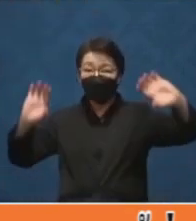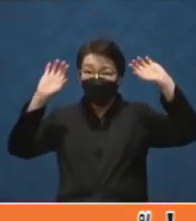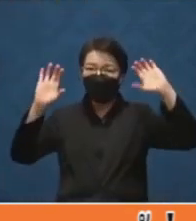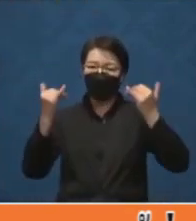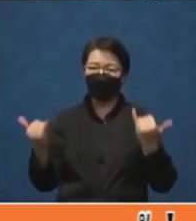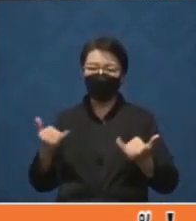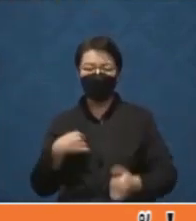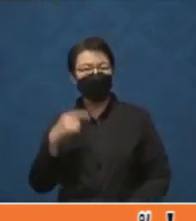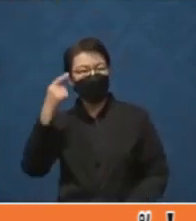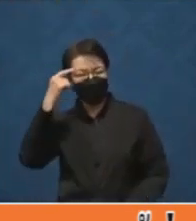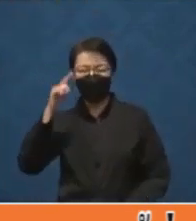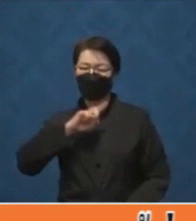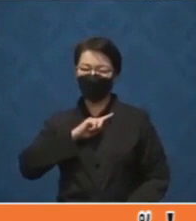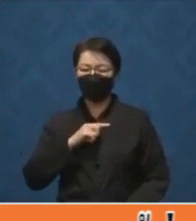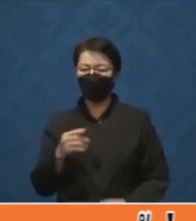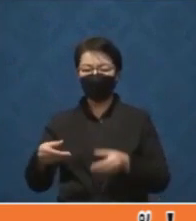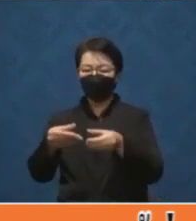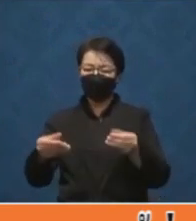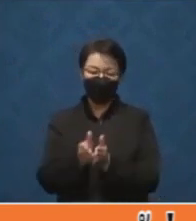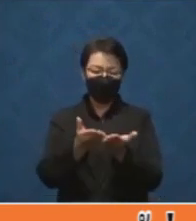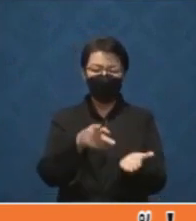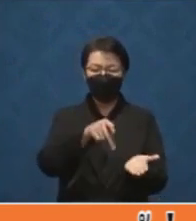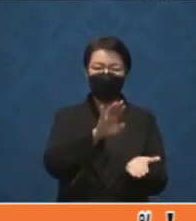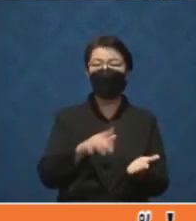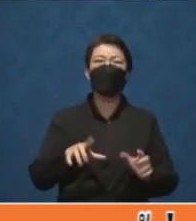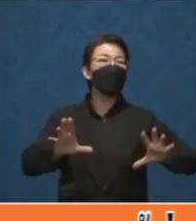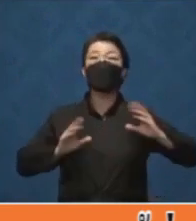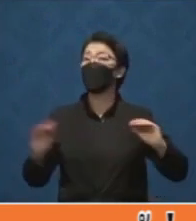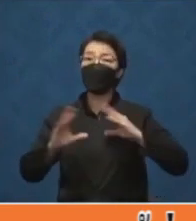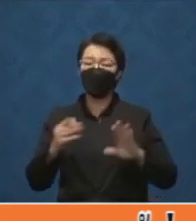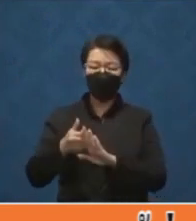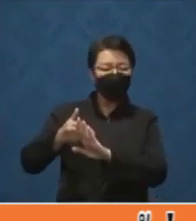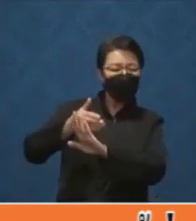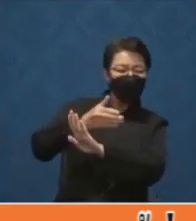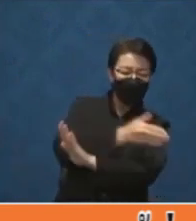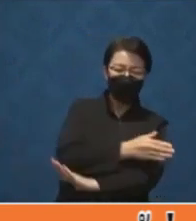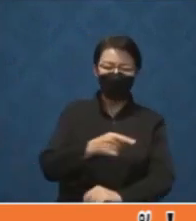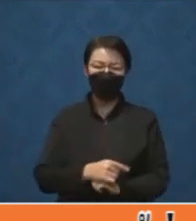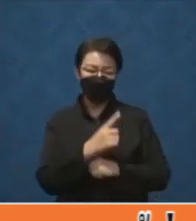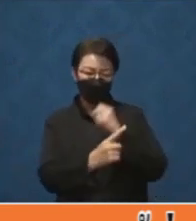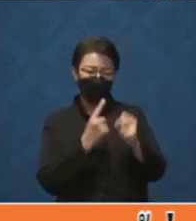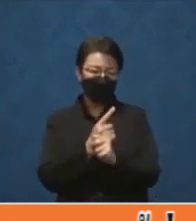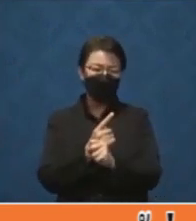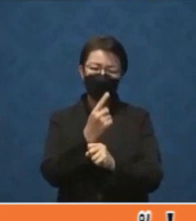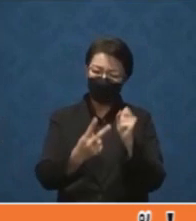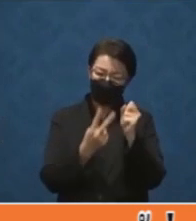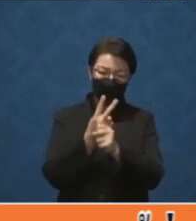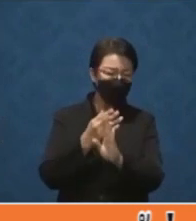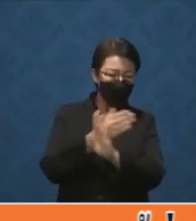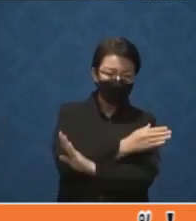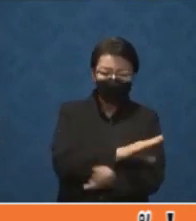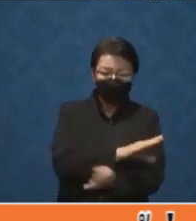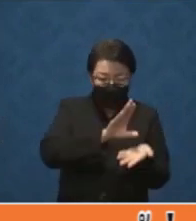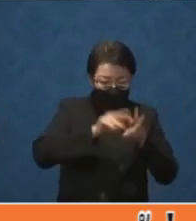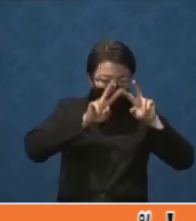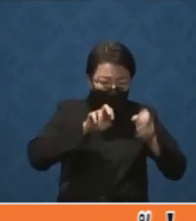ฉบับนี้พวกท่านมีเวลาเป็นปีๆในการศึกษาพวกท่านก็ไม่ศึกษาจึงอุ้มกฎหมายฉบับ